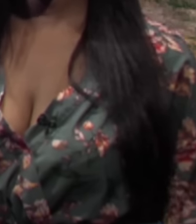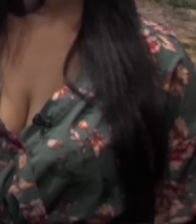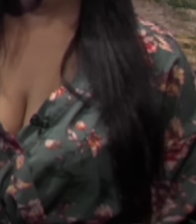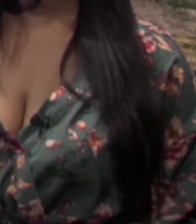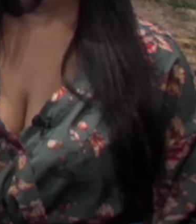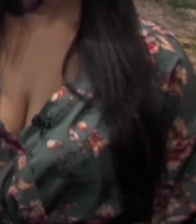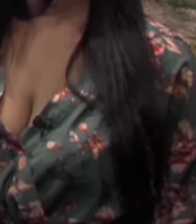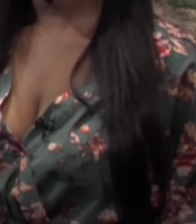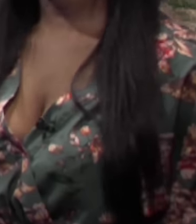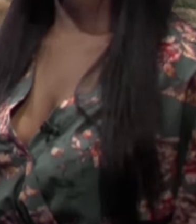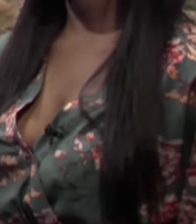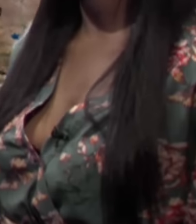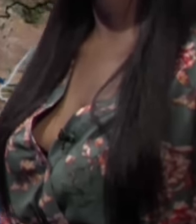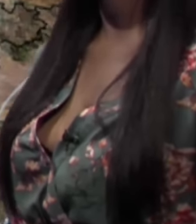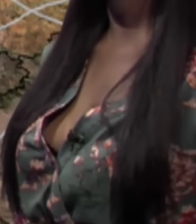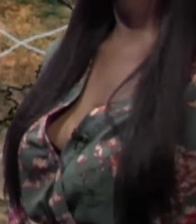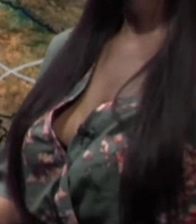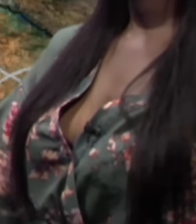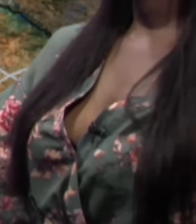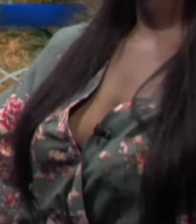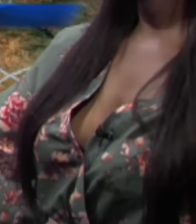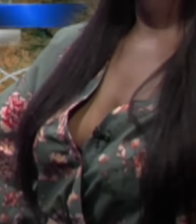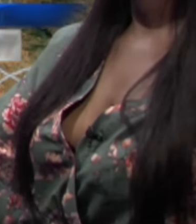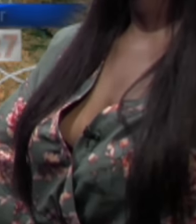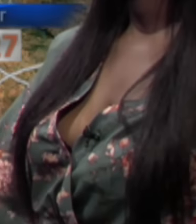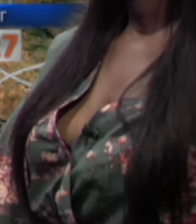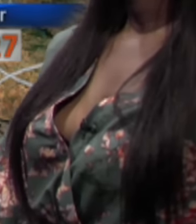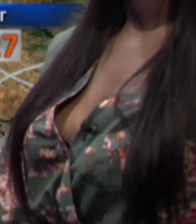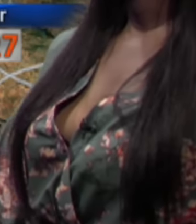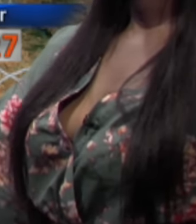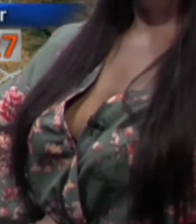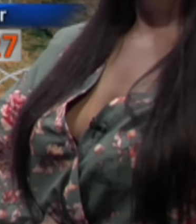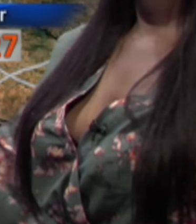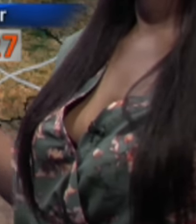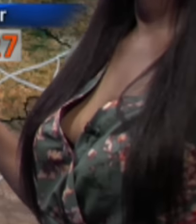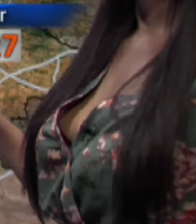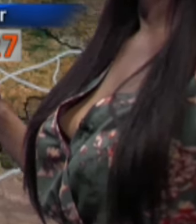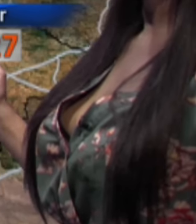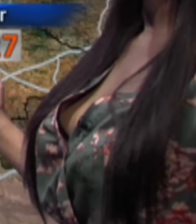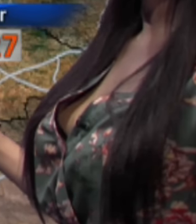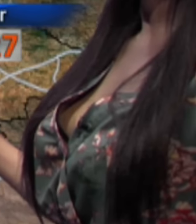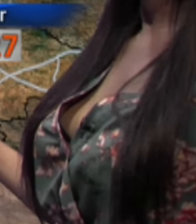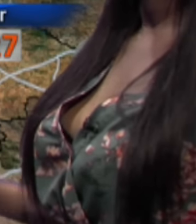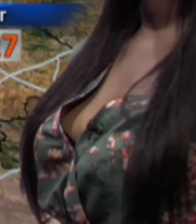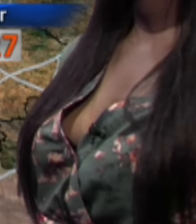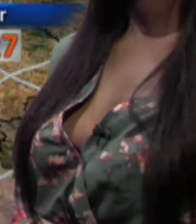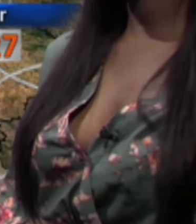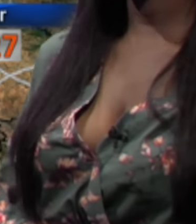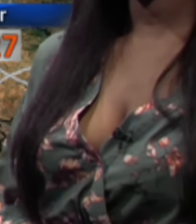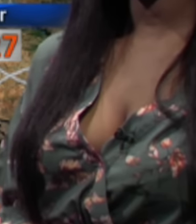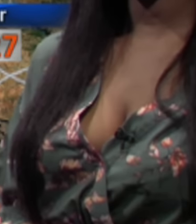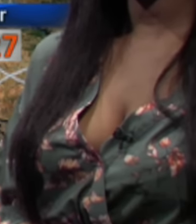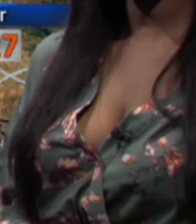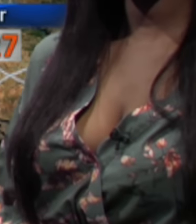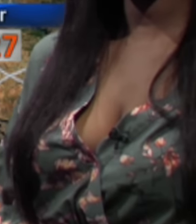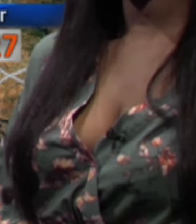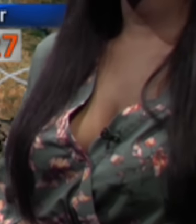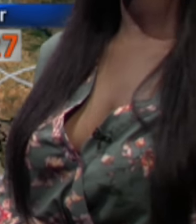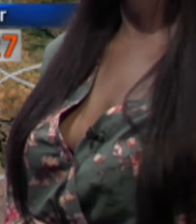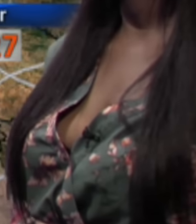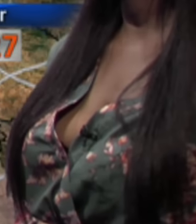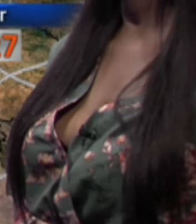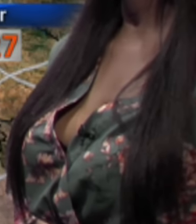6 go a go di le 26 lebelela Northern Cape le teng mo province go tla nna le gone go itekanela DR e tla nna tsididi mo mosong ka digata